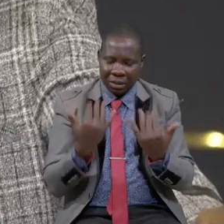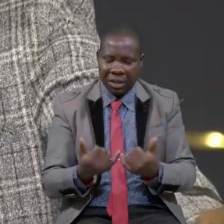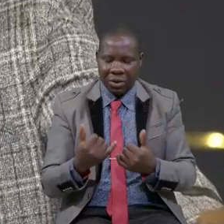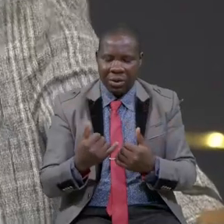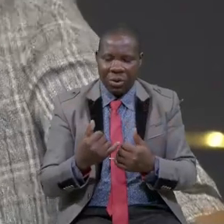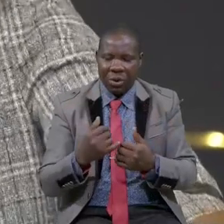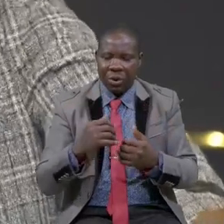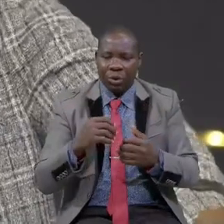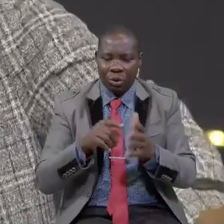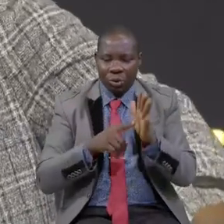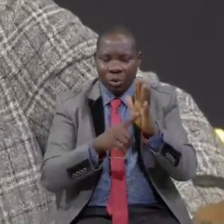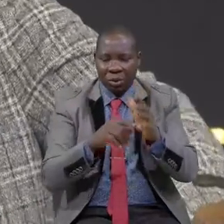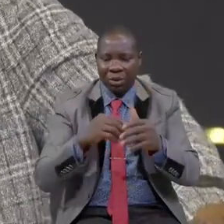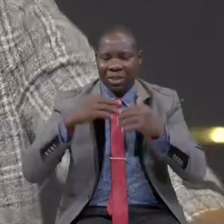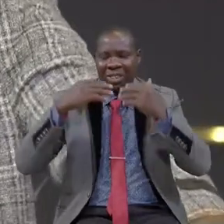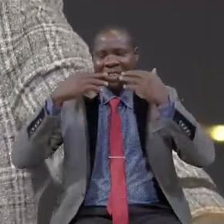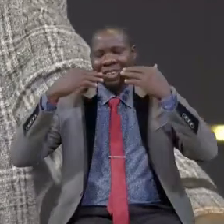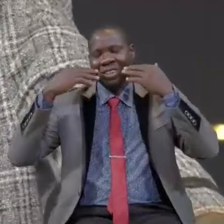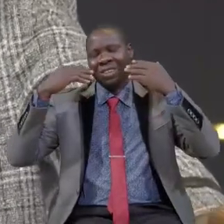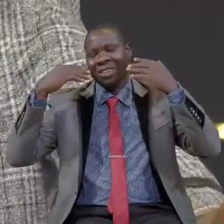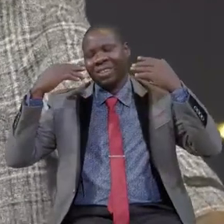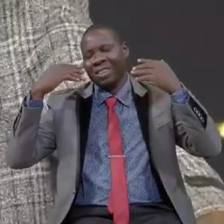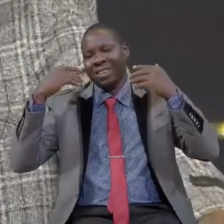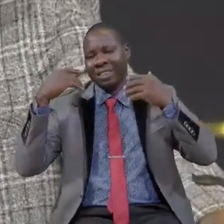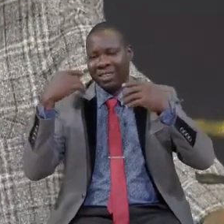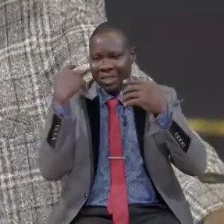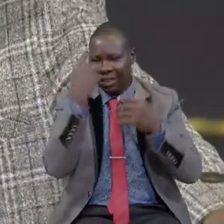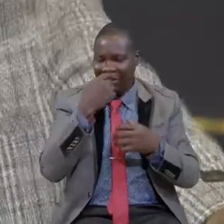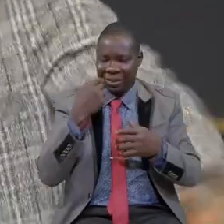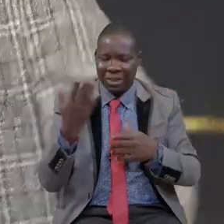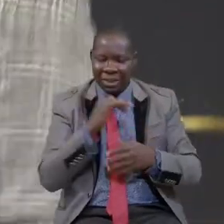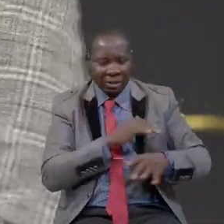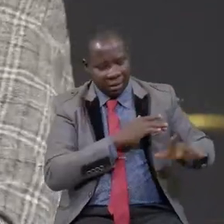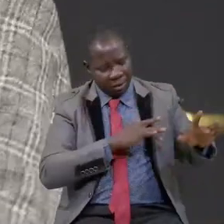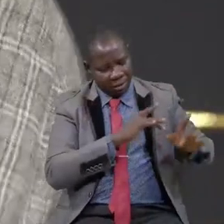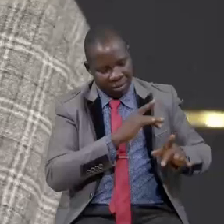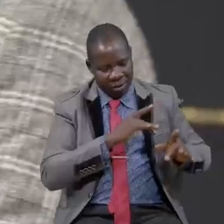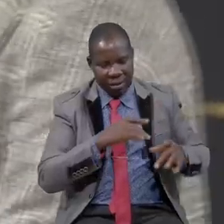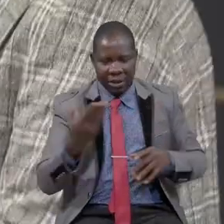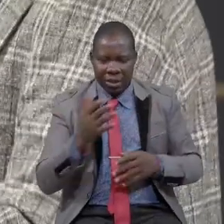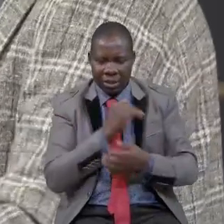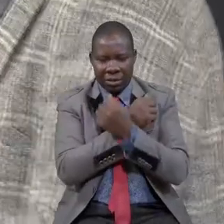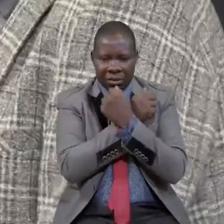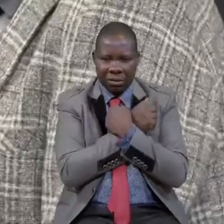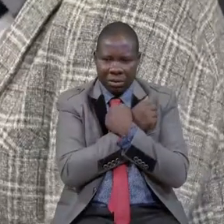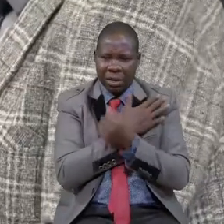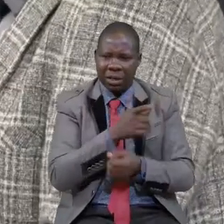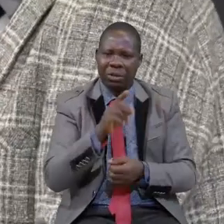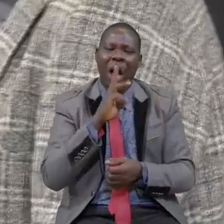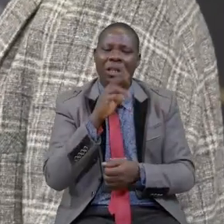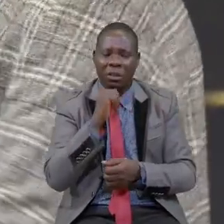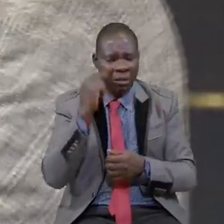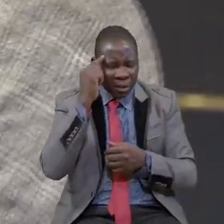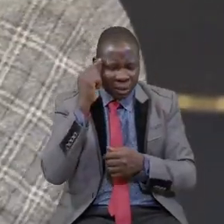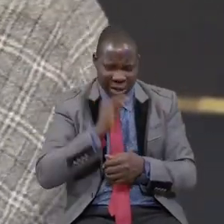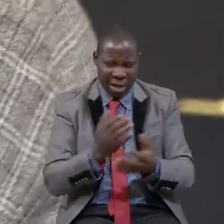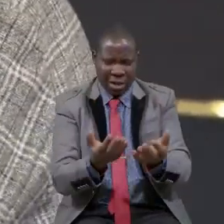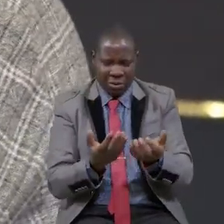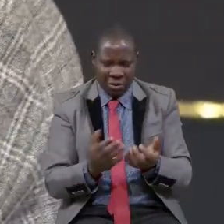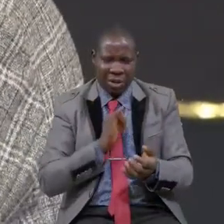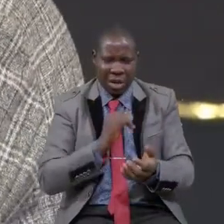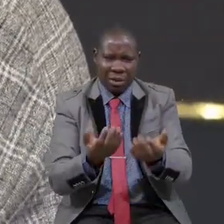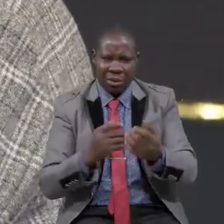sur ton visage et il y a la miséricorde et il y a l'amour et tu ne penses pas, je veux,